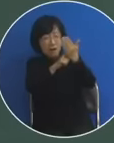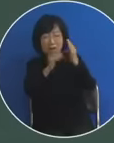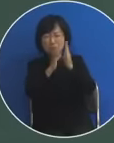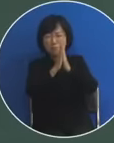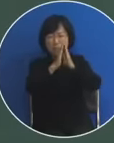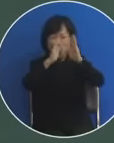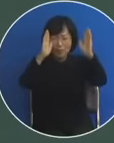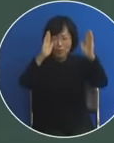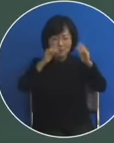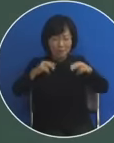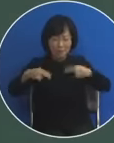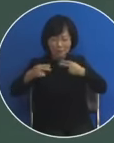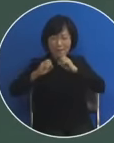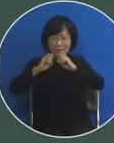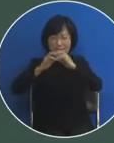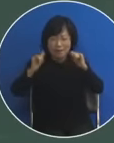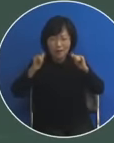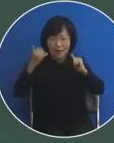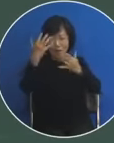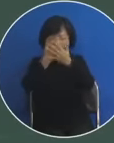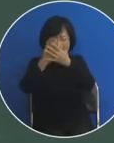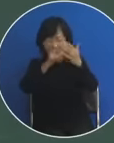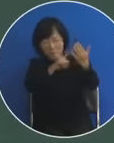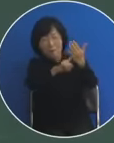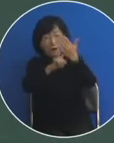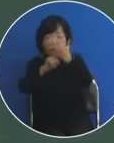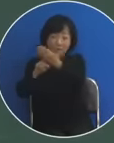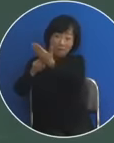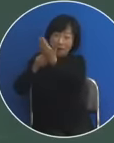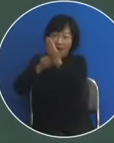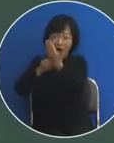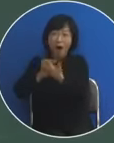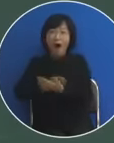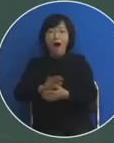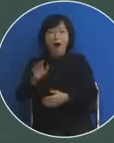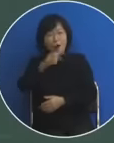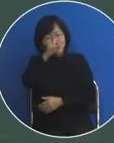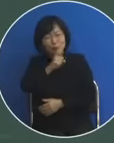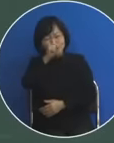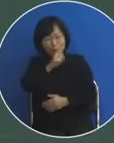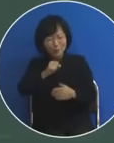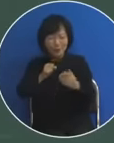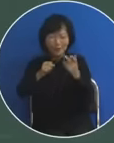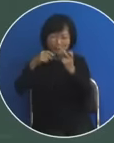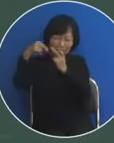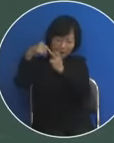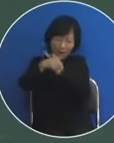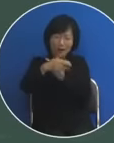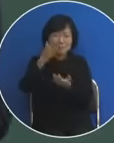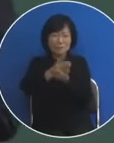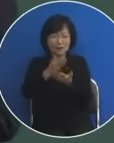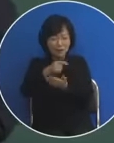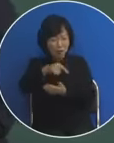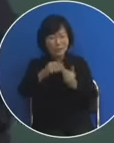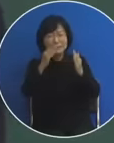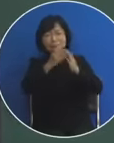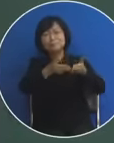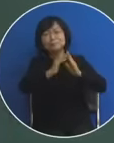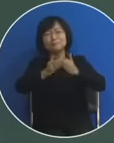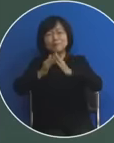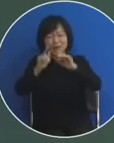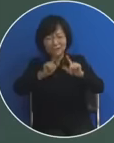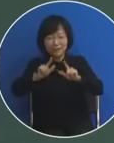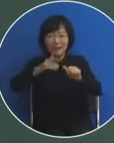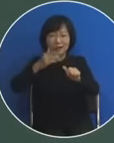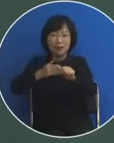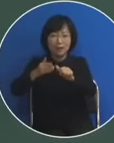내려가지 말고 집 세 채 지어서 살자고 얘기합니다. 이렇게 복음화가 안 되는 겁니다. And seeing the vision of Moses and Elijah, he was so shocked by it. He said, "Well, let's not go down